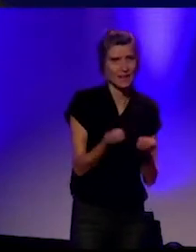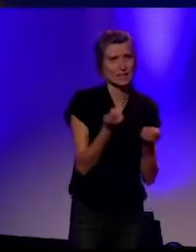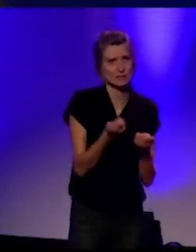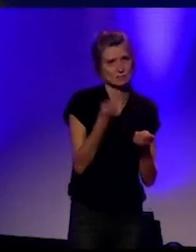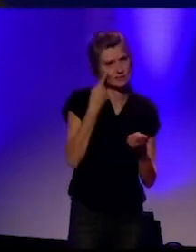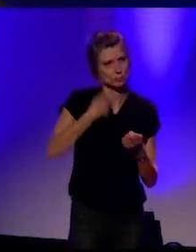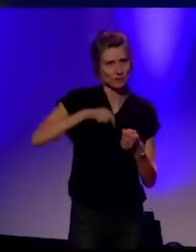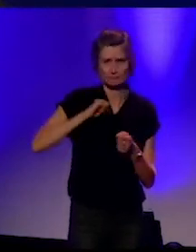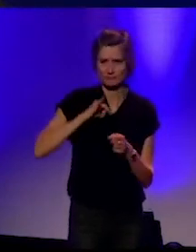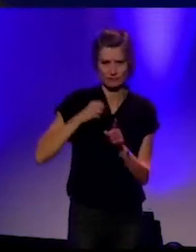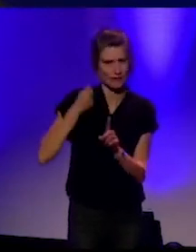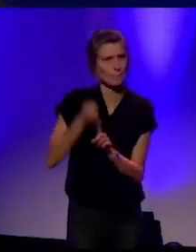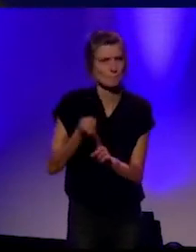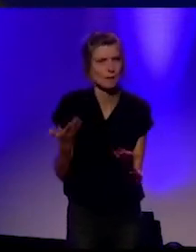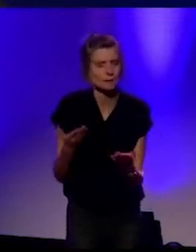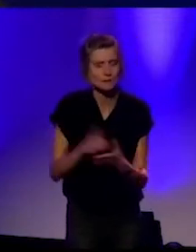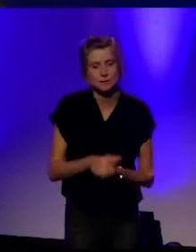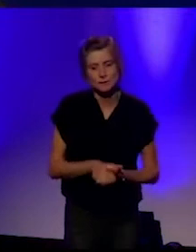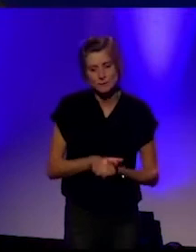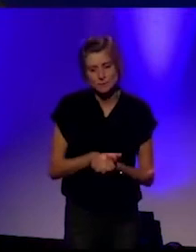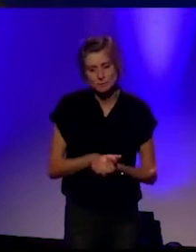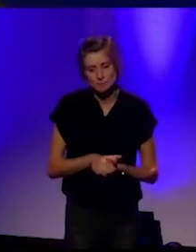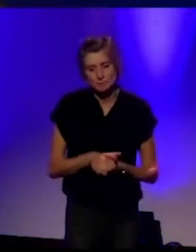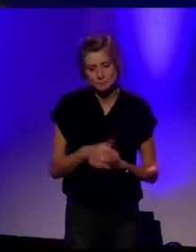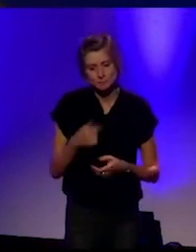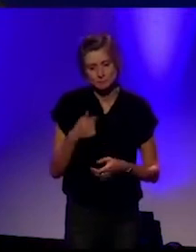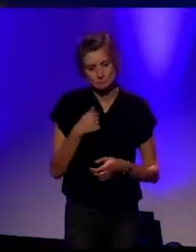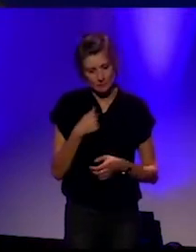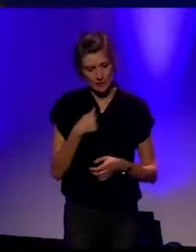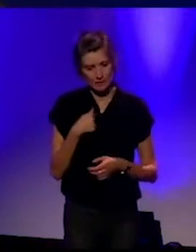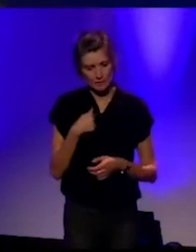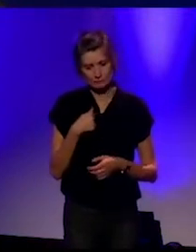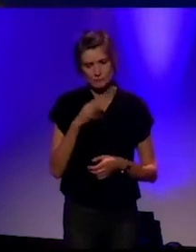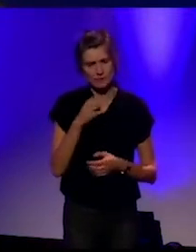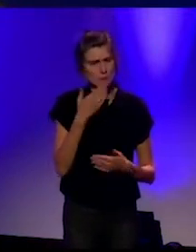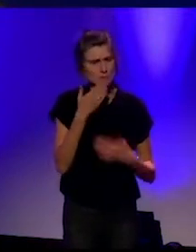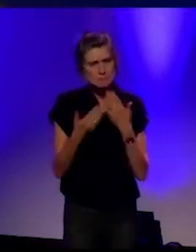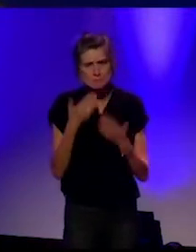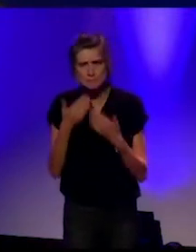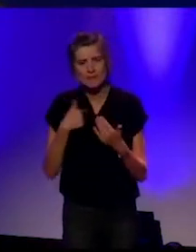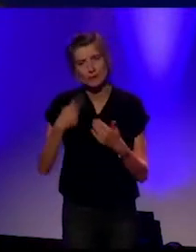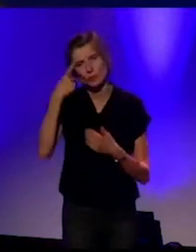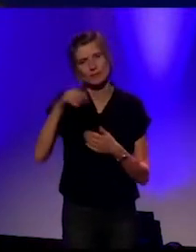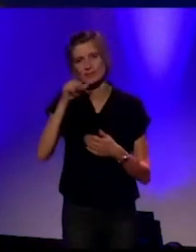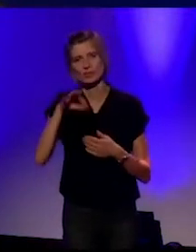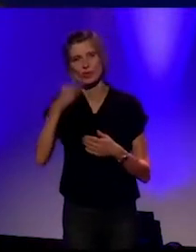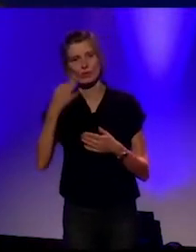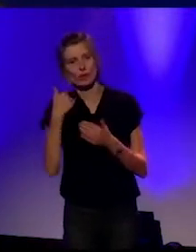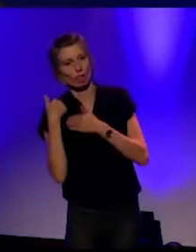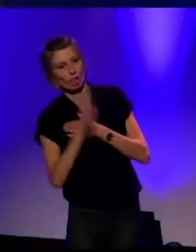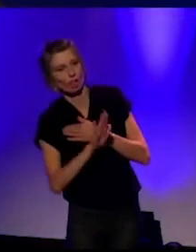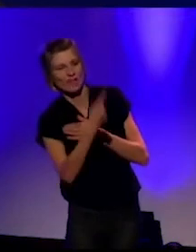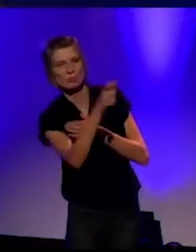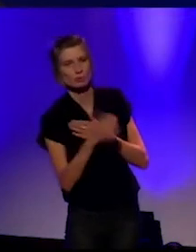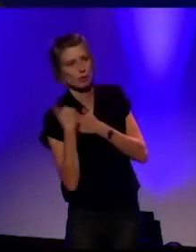Ik stel mij heel vaak de vraag, en ik weet dat je niet te veel mag ophangen aan de verdiensten van één man, maar ik stel